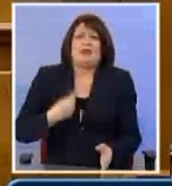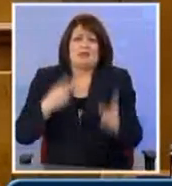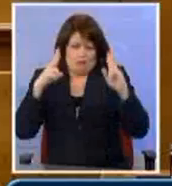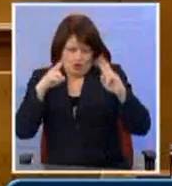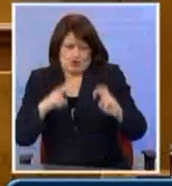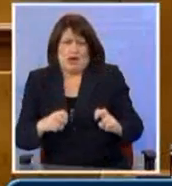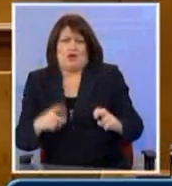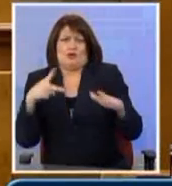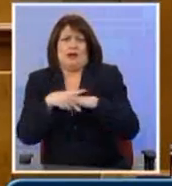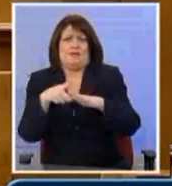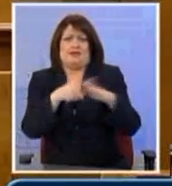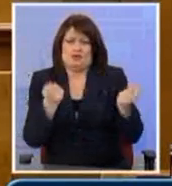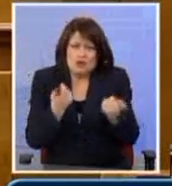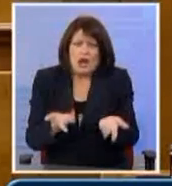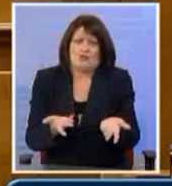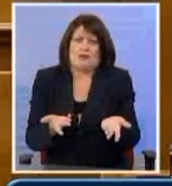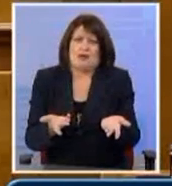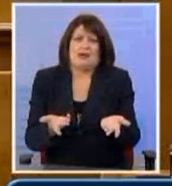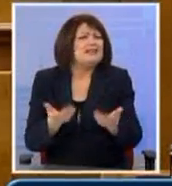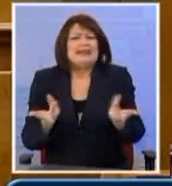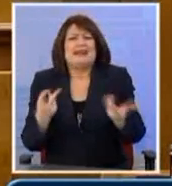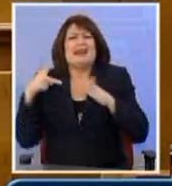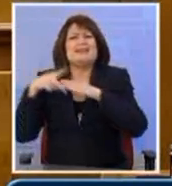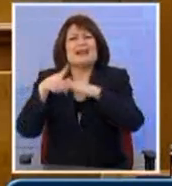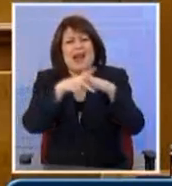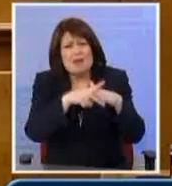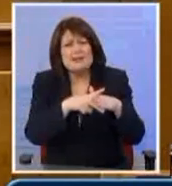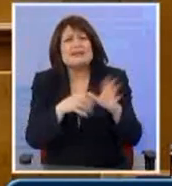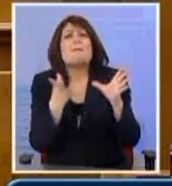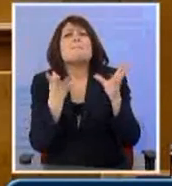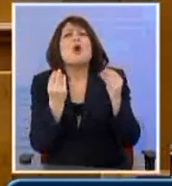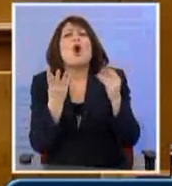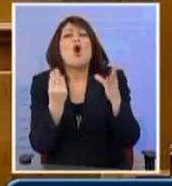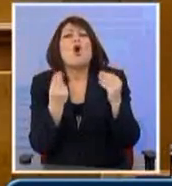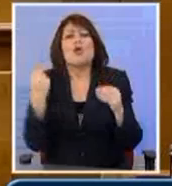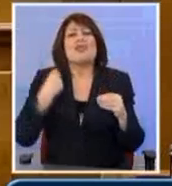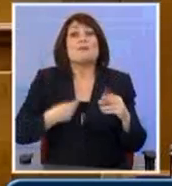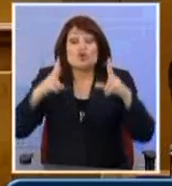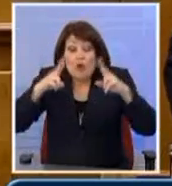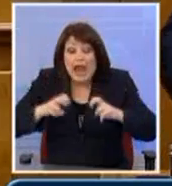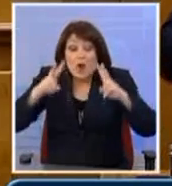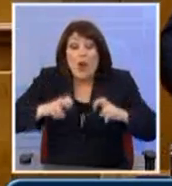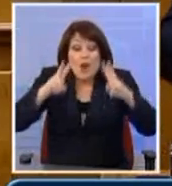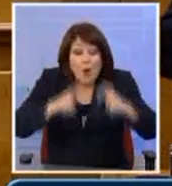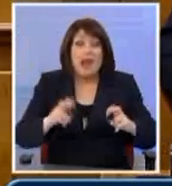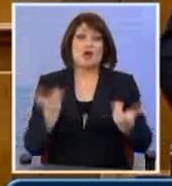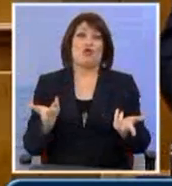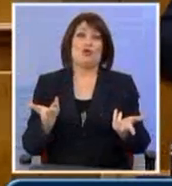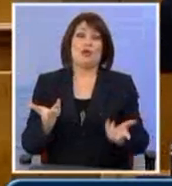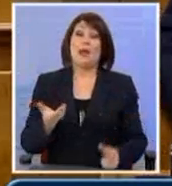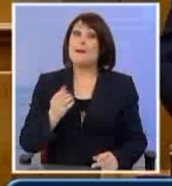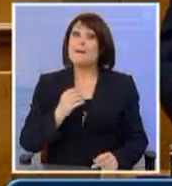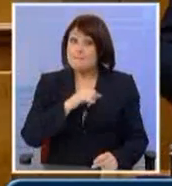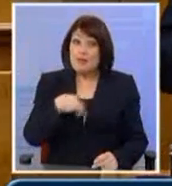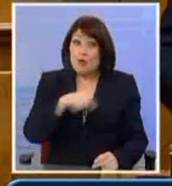έλεγχο οι τράπεζες? Οι τράπεζες τελούν υπό πολλαπλούς δημοσίους ελέγχους. Πουθενά αλλού